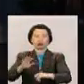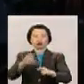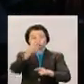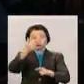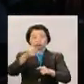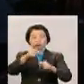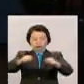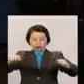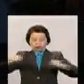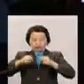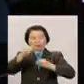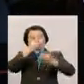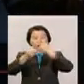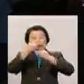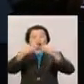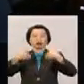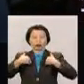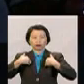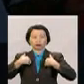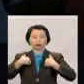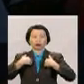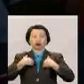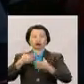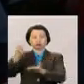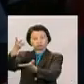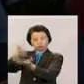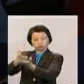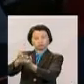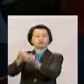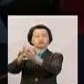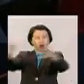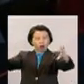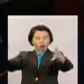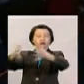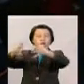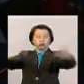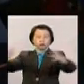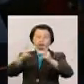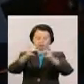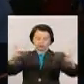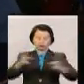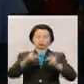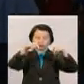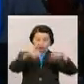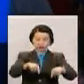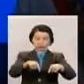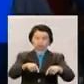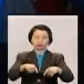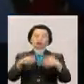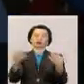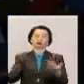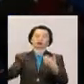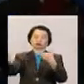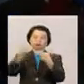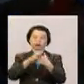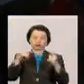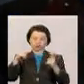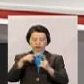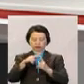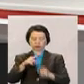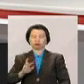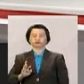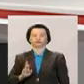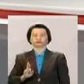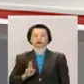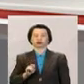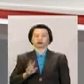tempat makan pun ada dan juga ruang untuk meletak kereta juga banyak dan besar di kawasan ini. Jadi untuk itu, kembali semula bersama Norma Zalina dan juga Ivan